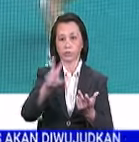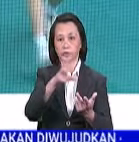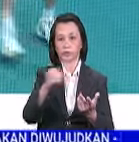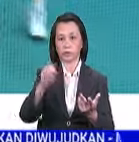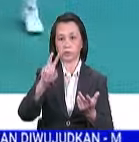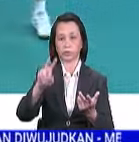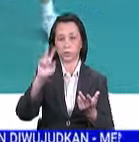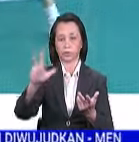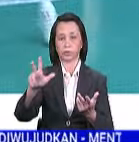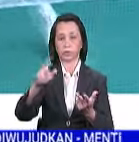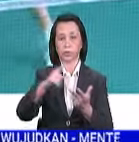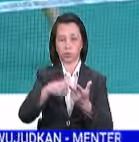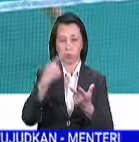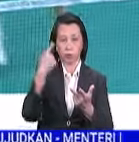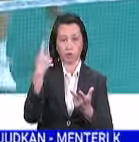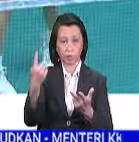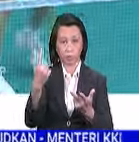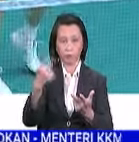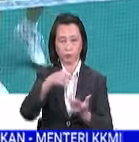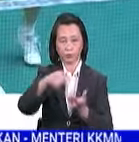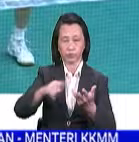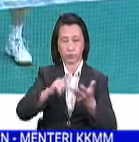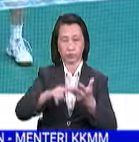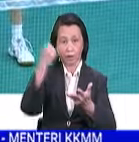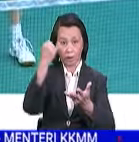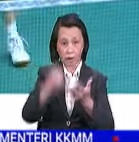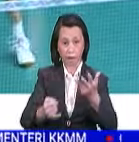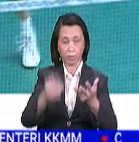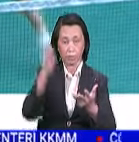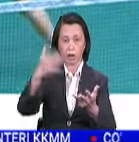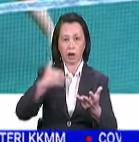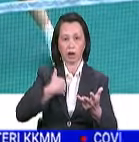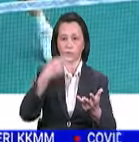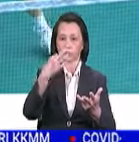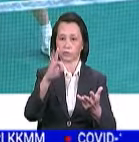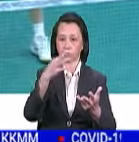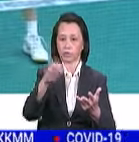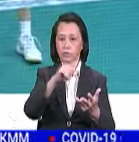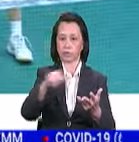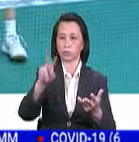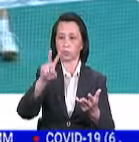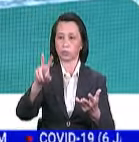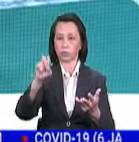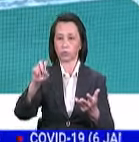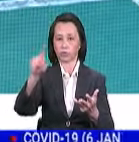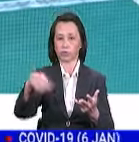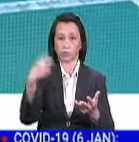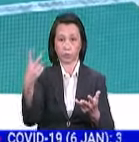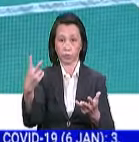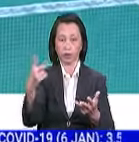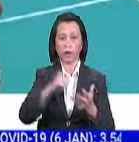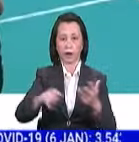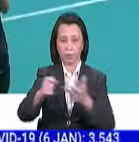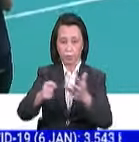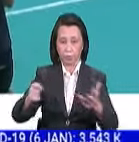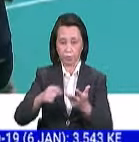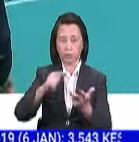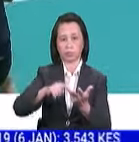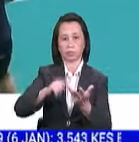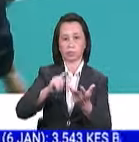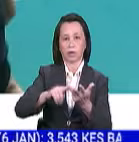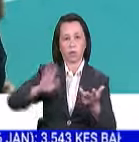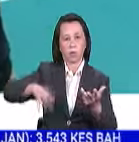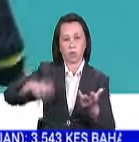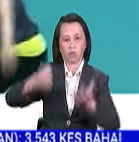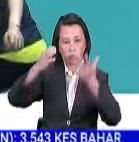dan 23 Januari. Pusingan akhir utama pula akan berlangsung pada 19 hingga 20 Februari, namun venue bagi pusingan itu